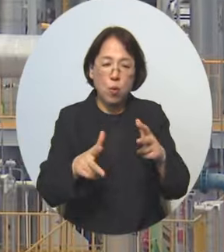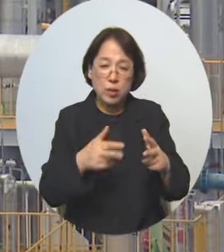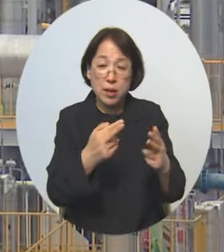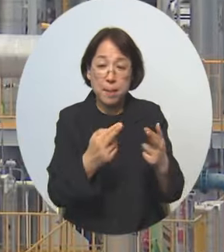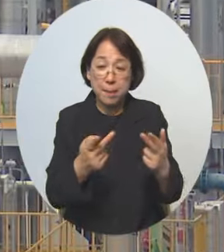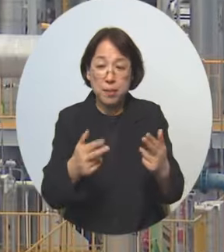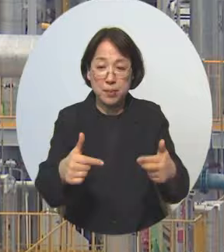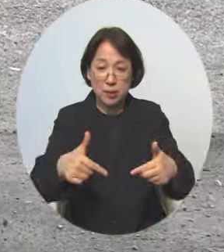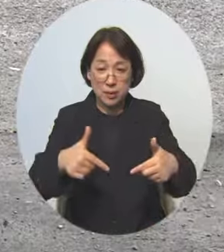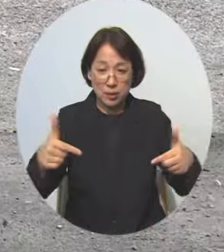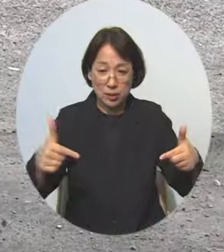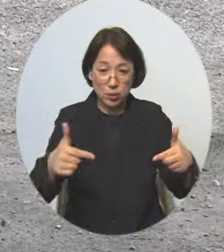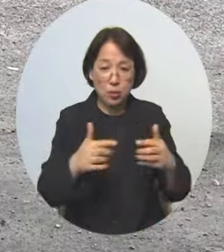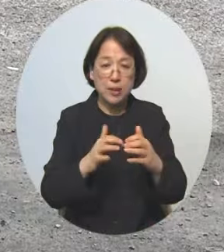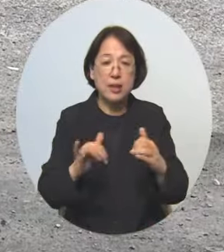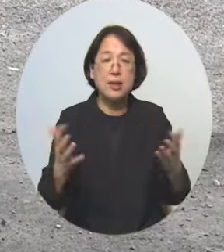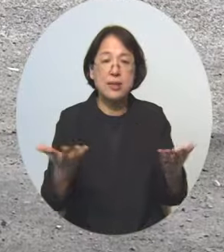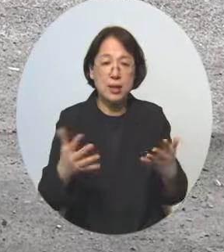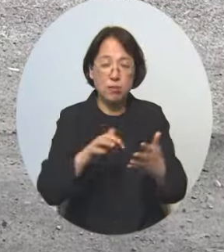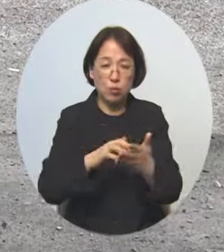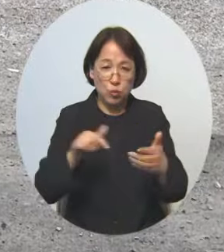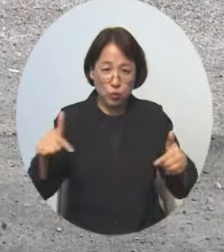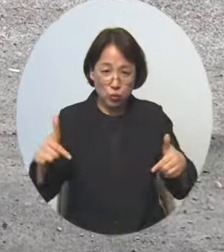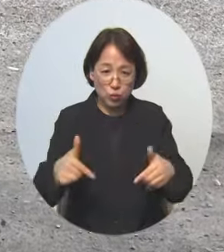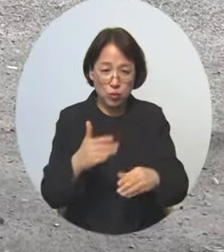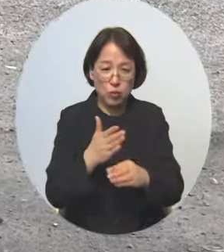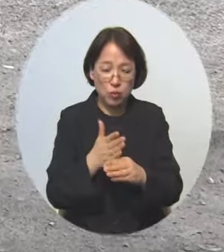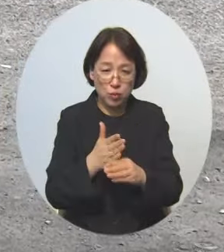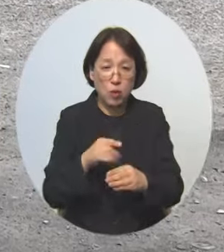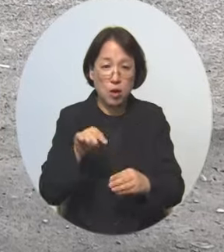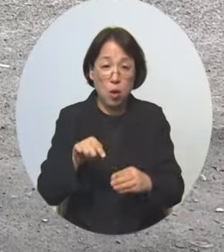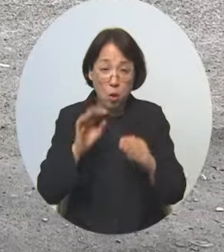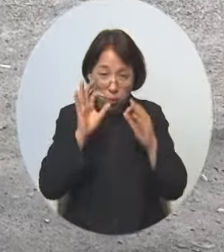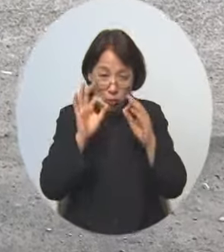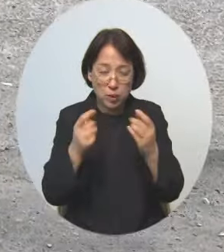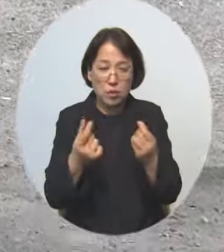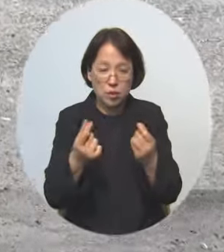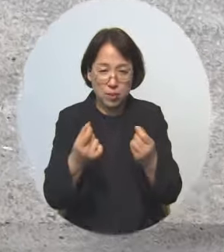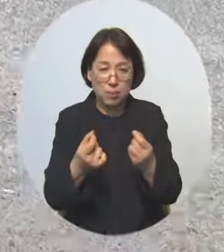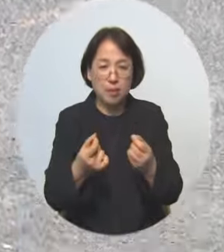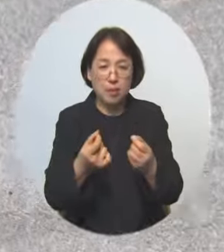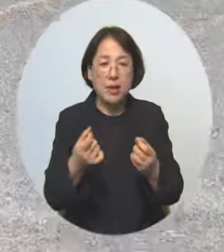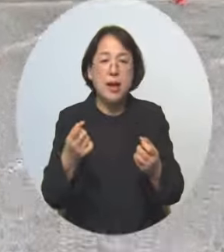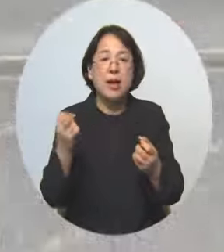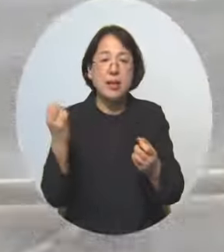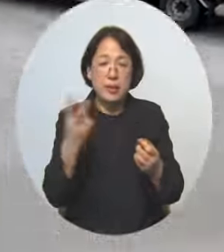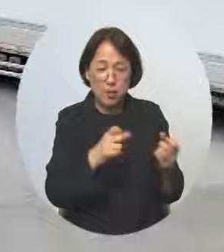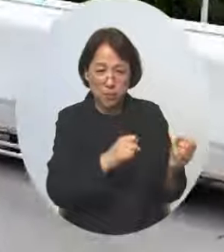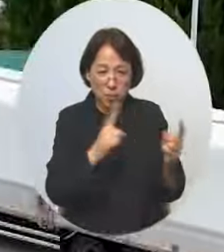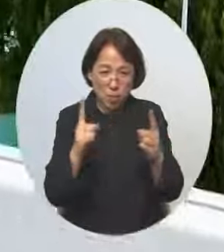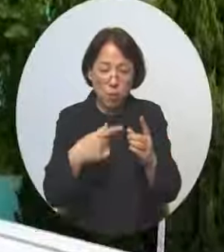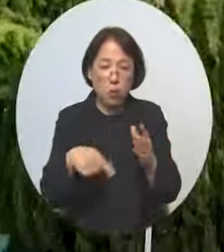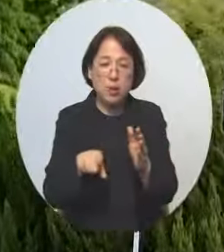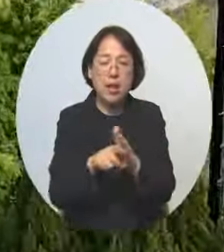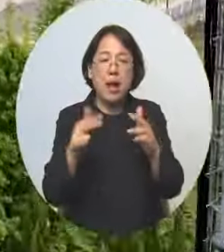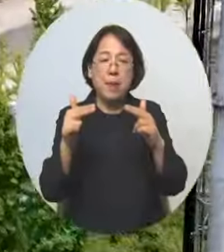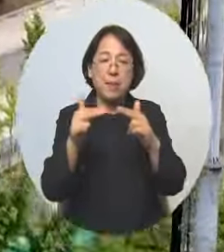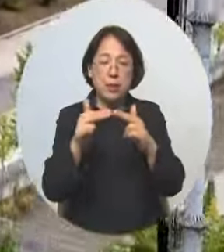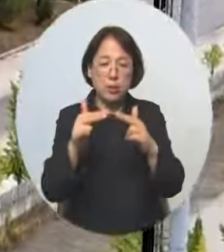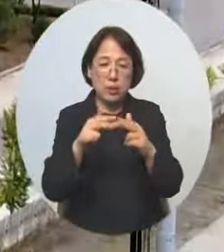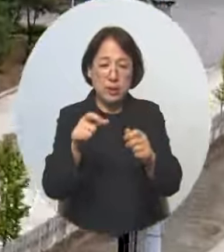매년 감소했습니다. 네, 보시니 이곳 구미산단의 재도약을 위해서 정부는 지난해 이곳을 반도체 특화단지로